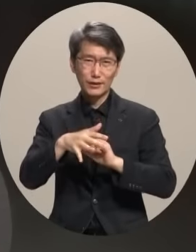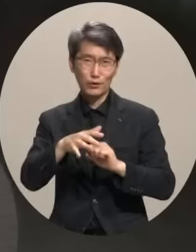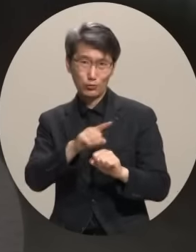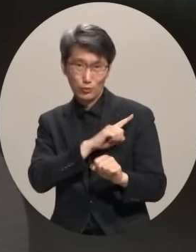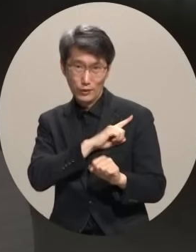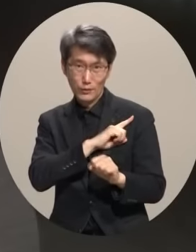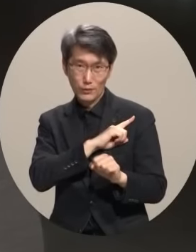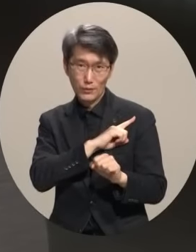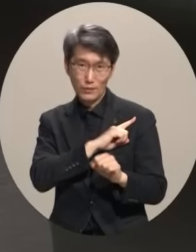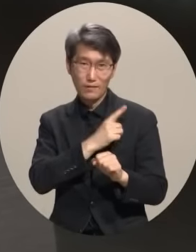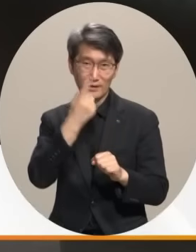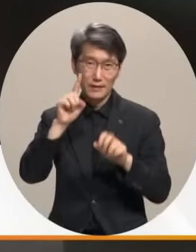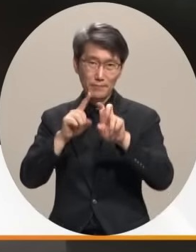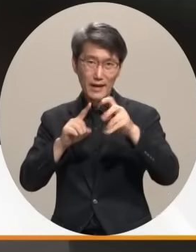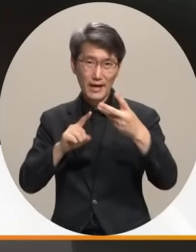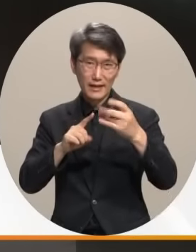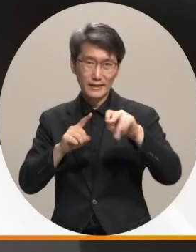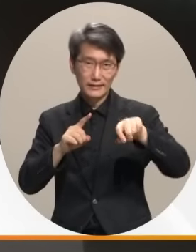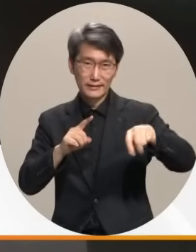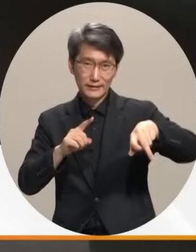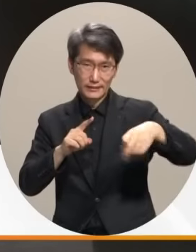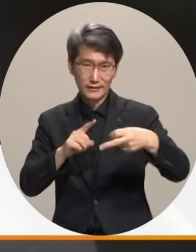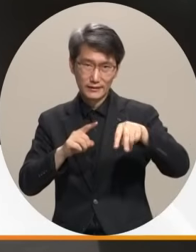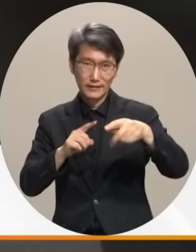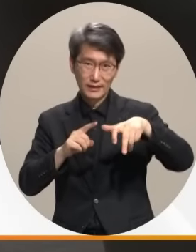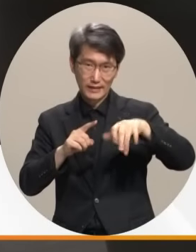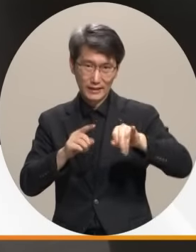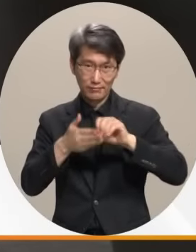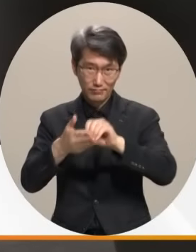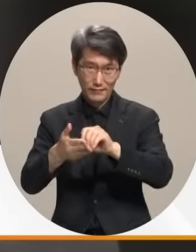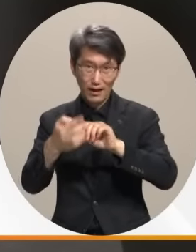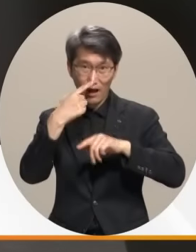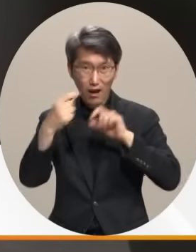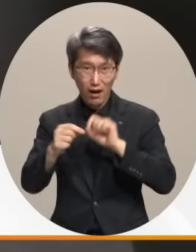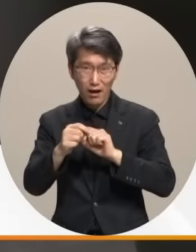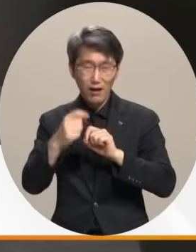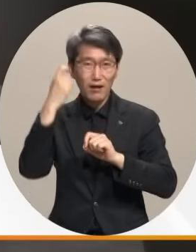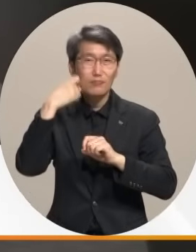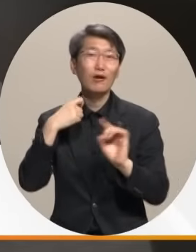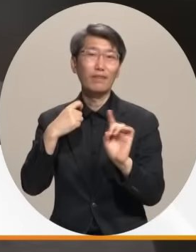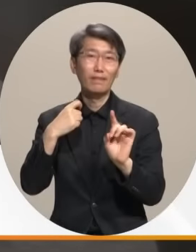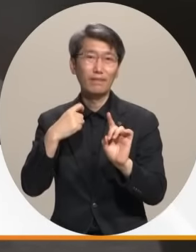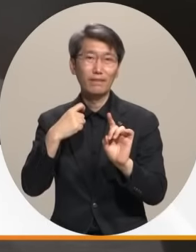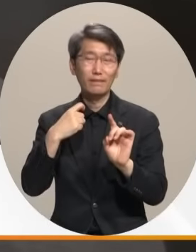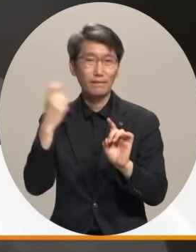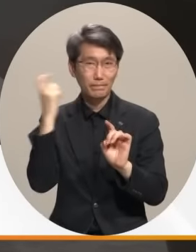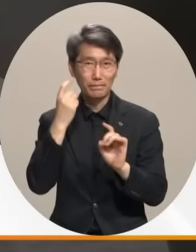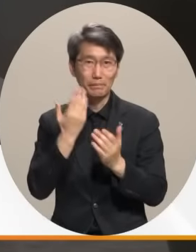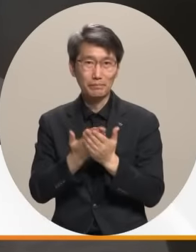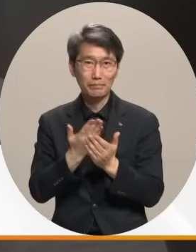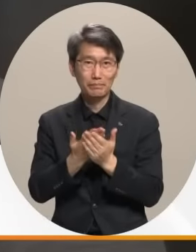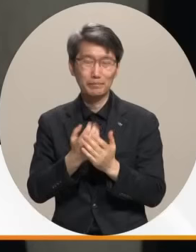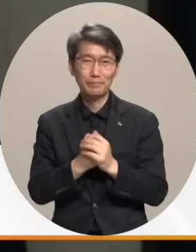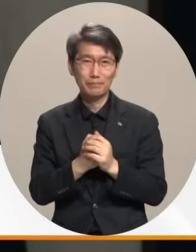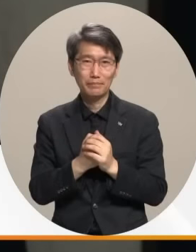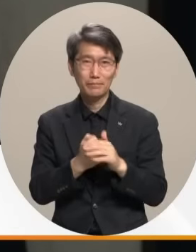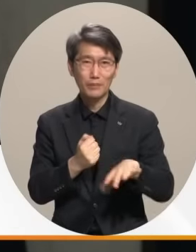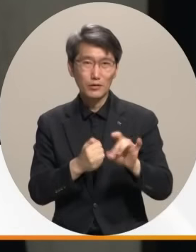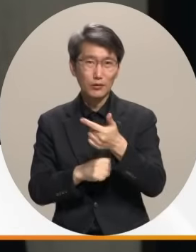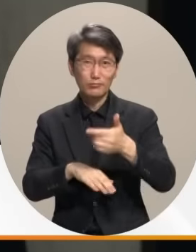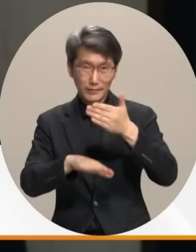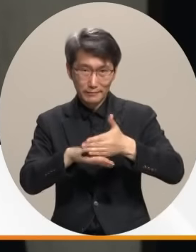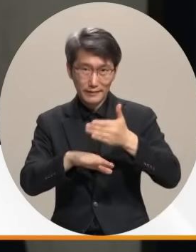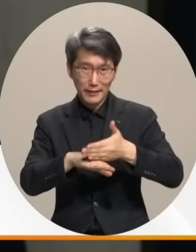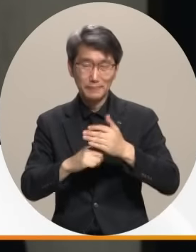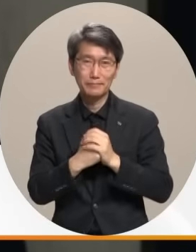명문이라고 하는 러시아 마린스키 발레단 입단을 지금 앞두고 있습니다 먼저 소감 한 말씀 듣고 싶은데요 어 우선 너무